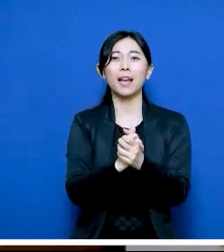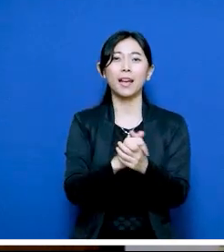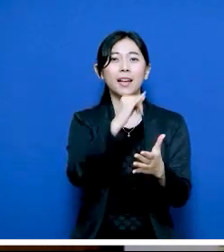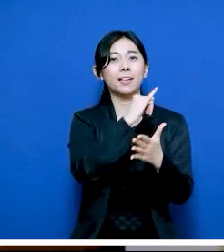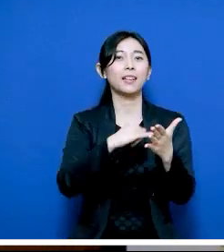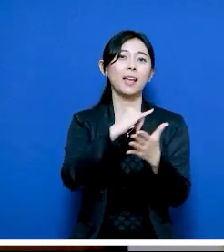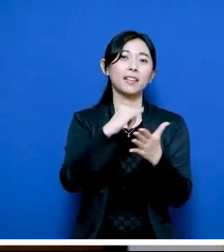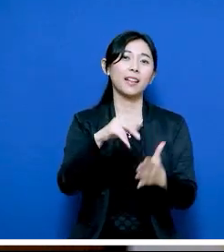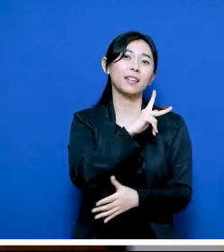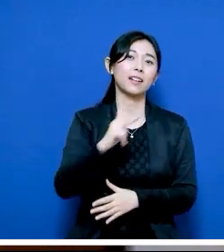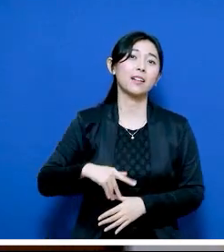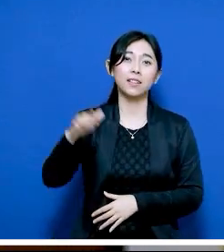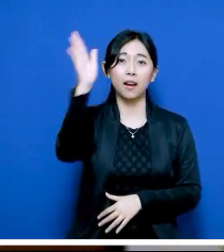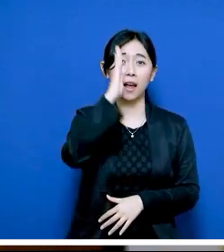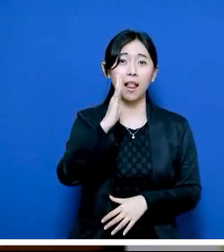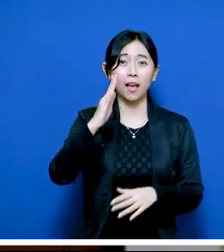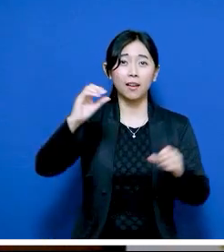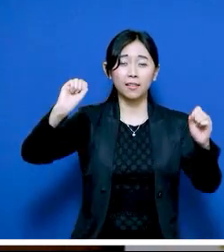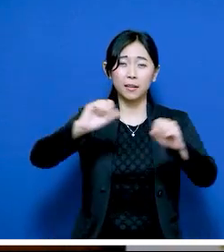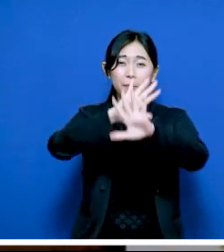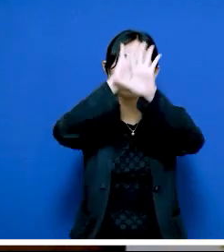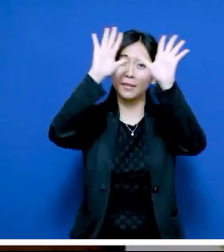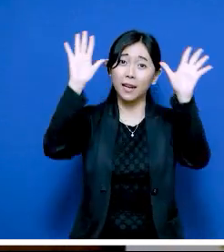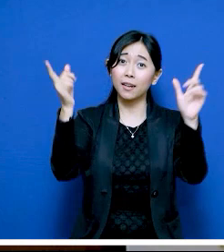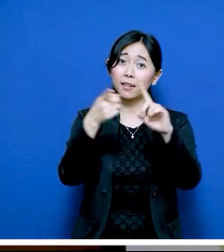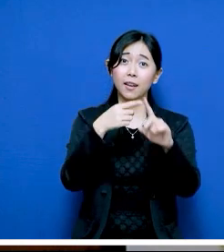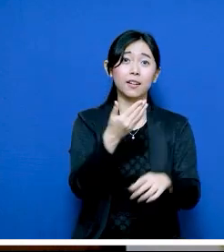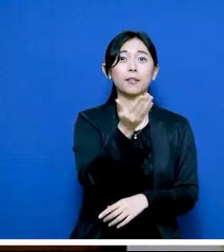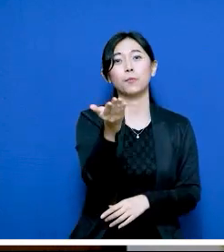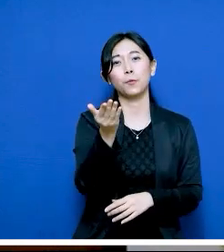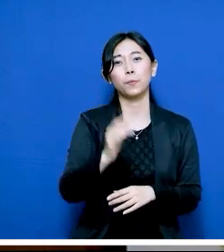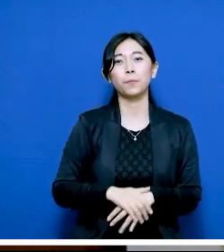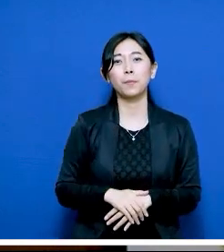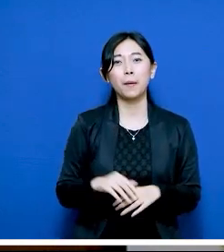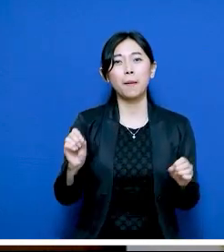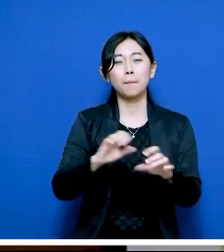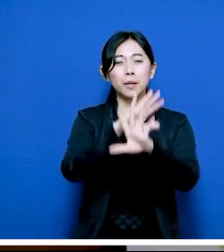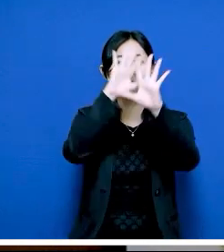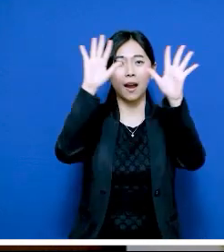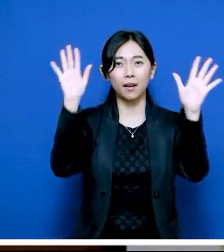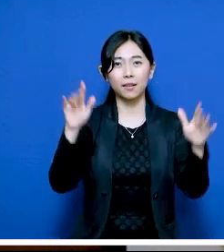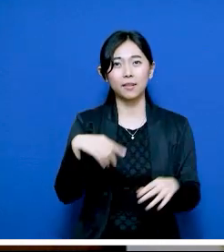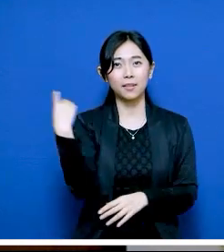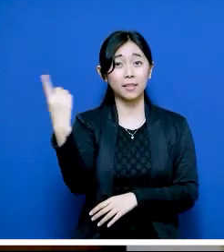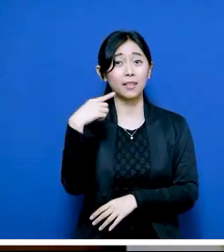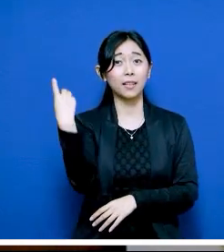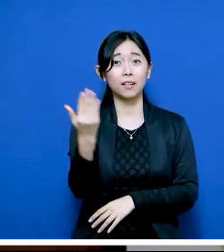nilai kerajaan Allah terpancar dari dirimu dan menerangi